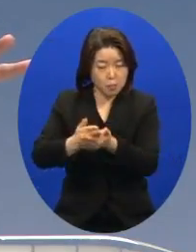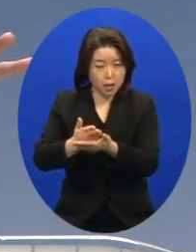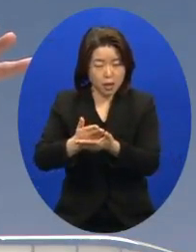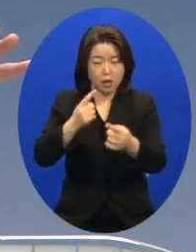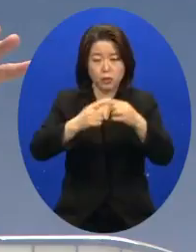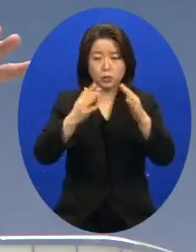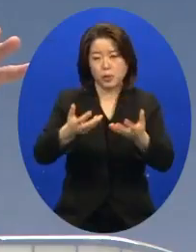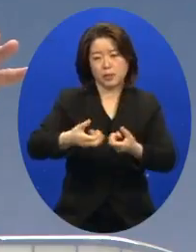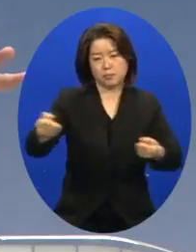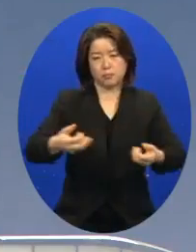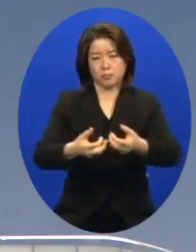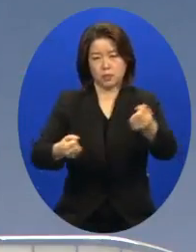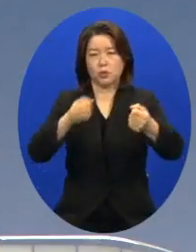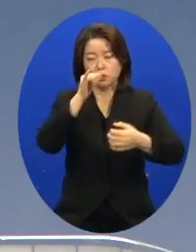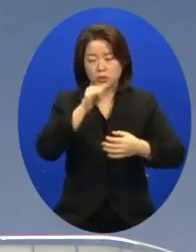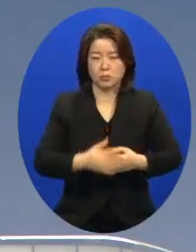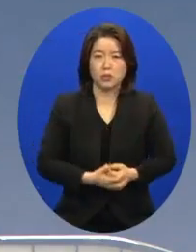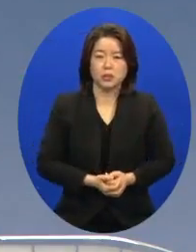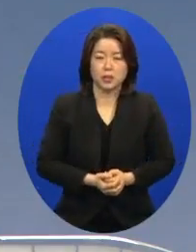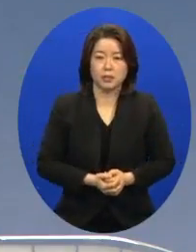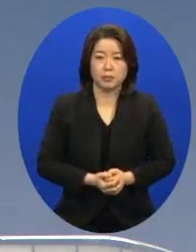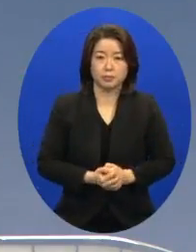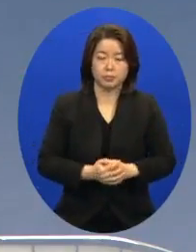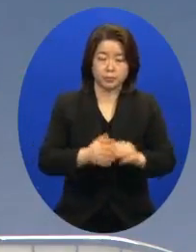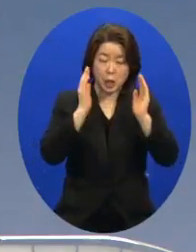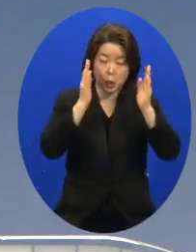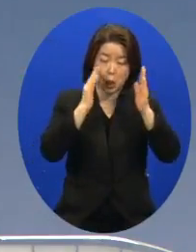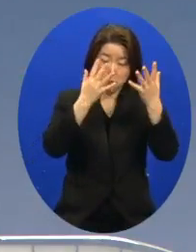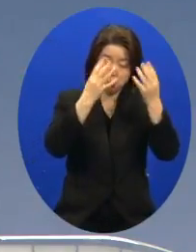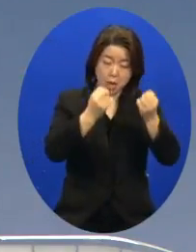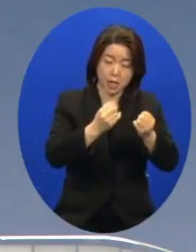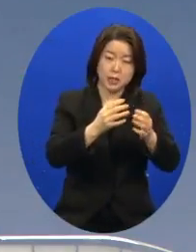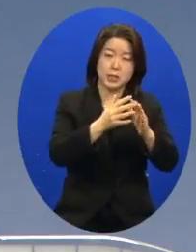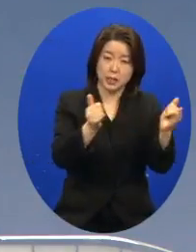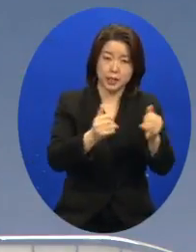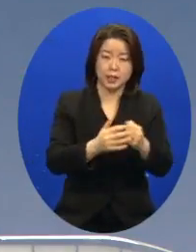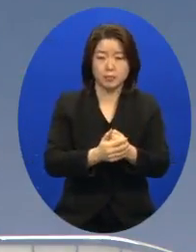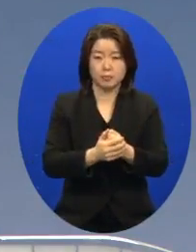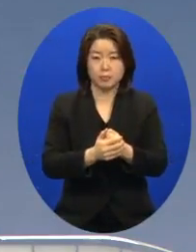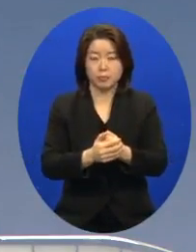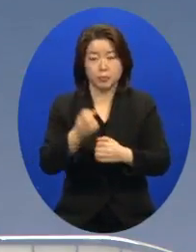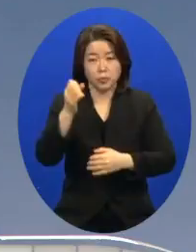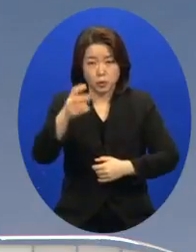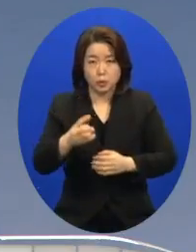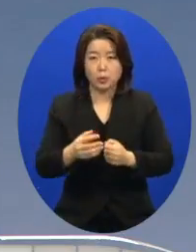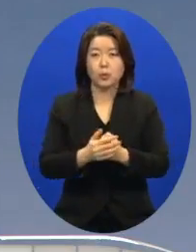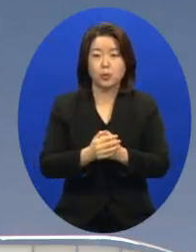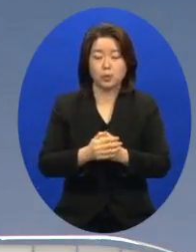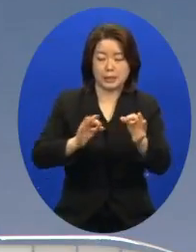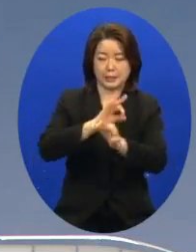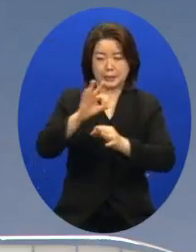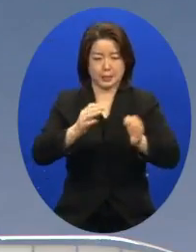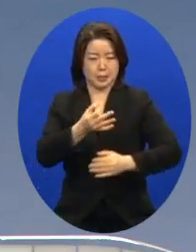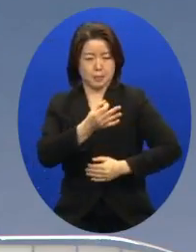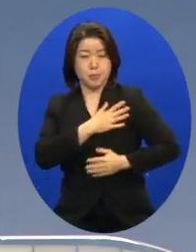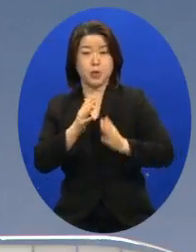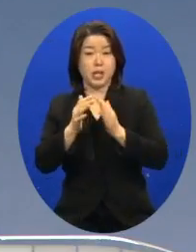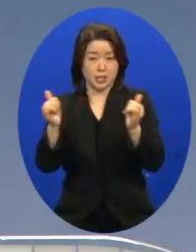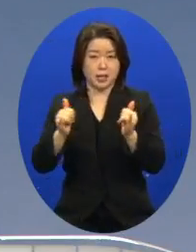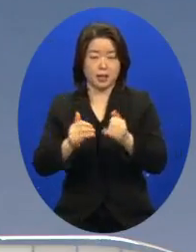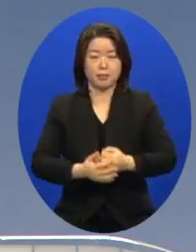있습니다 공부를 상당히 많이 한 사람들 또는 경제적으로 부유한